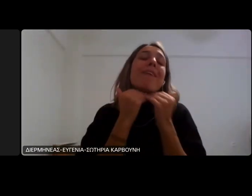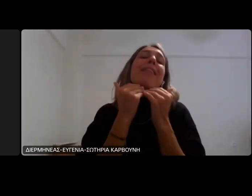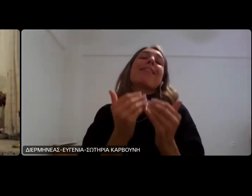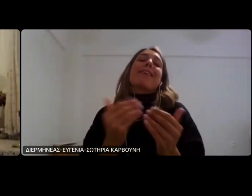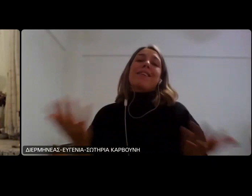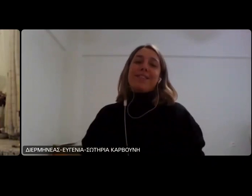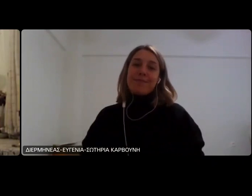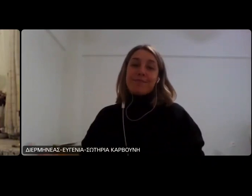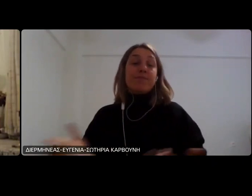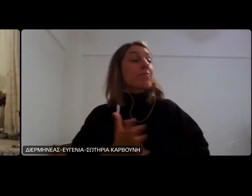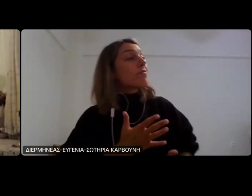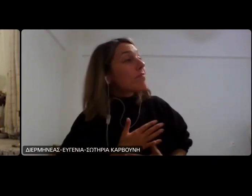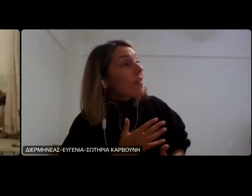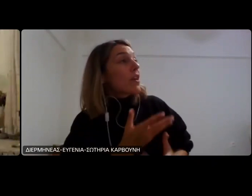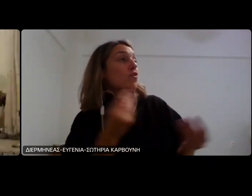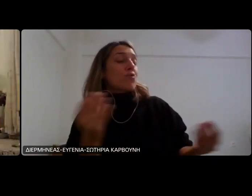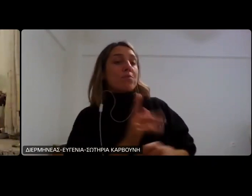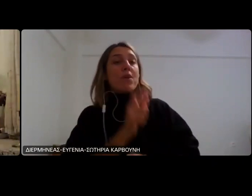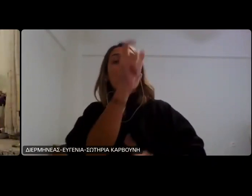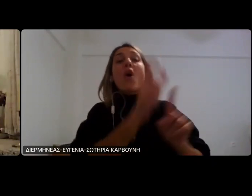Ευχαριστούμε, κύριε Τσιάμα. Ο κύριος Βαλιοντής.